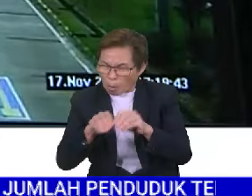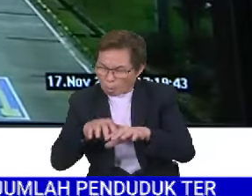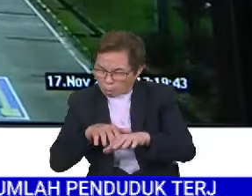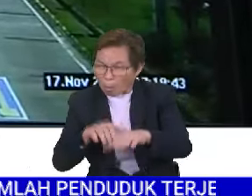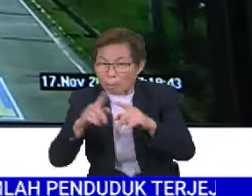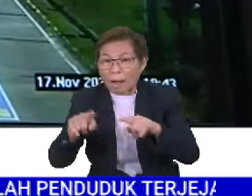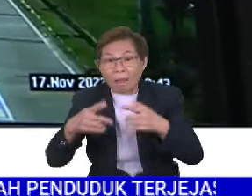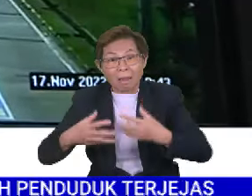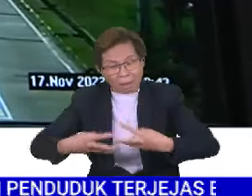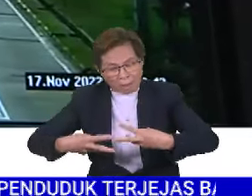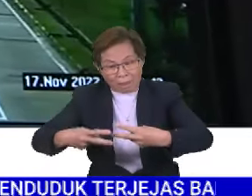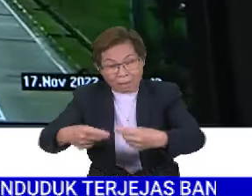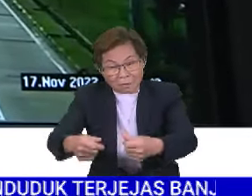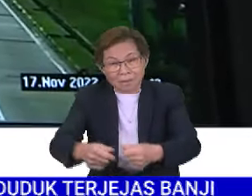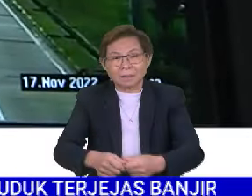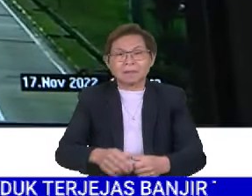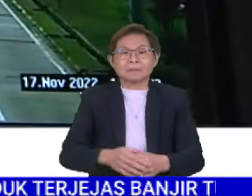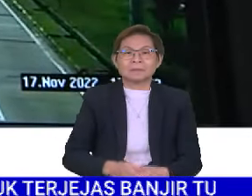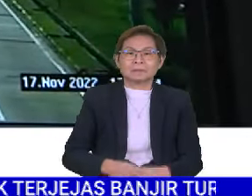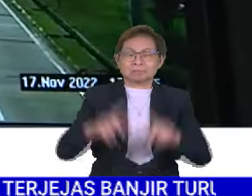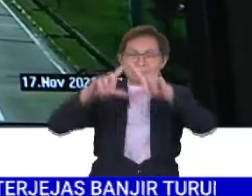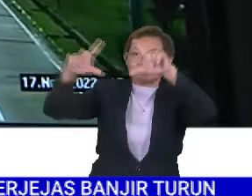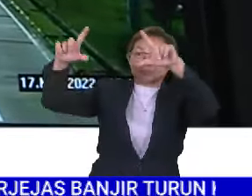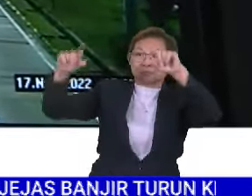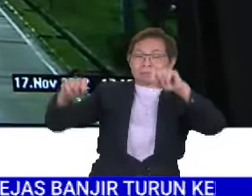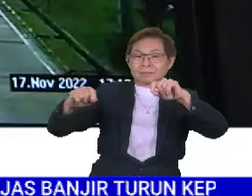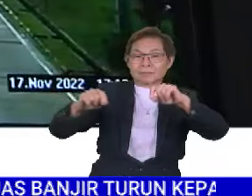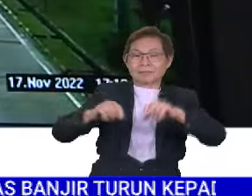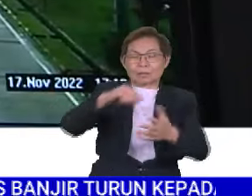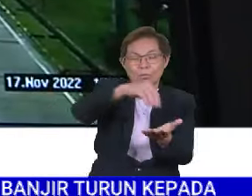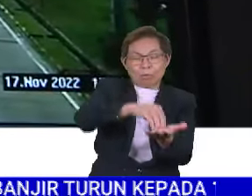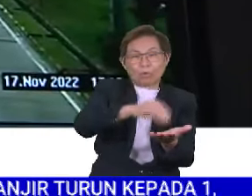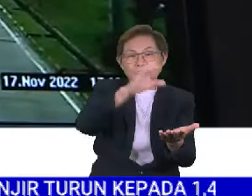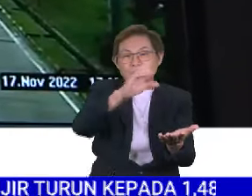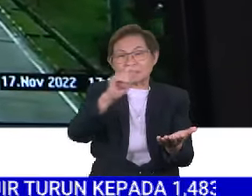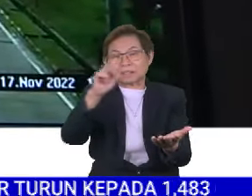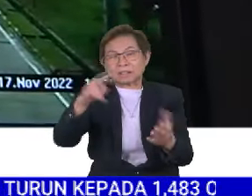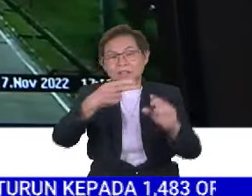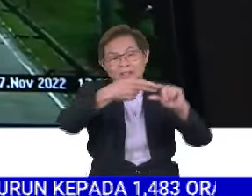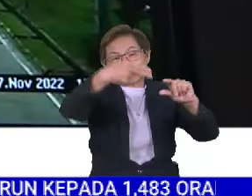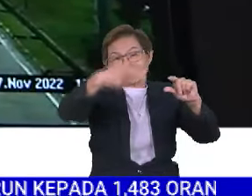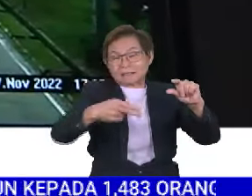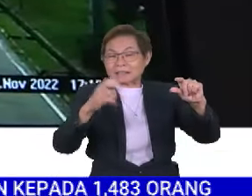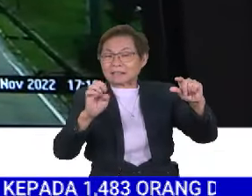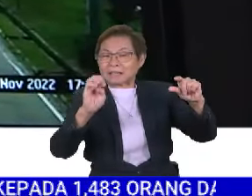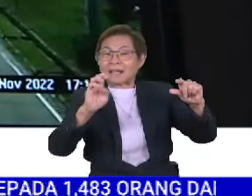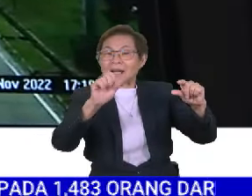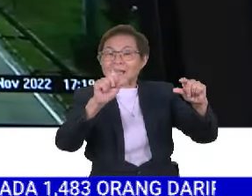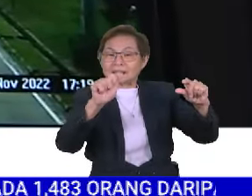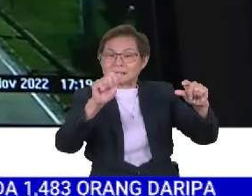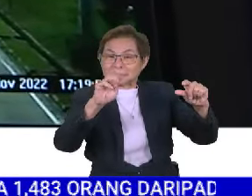Seterusnya kita pergi ke CCTV ke lokasi CCTV di Genting Sempah, yang dapat dilihat di